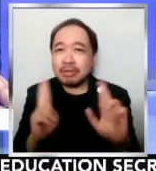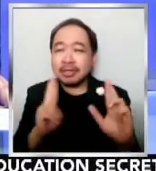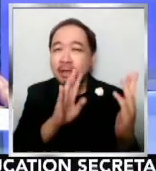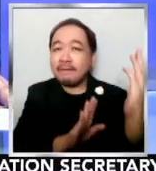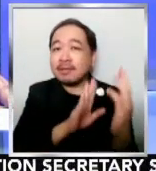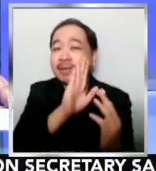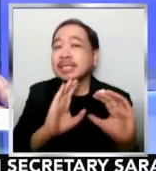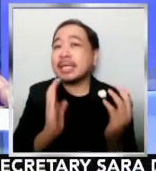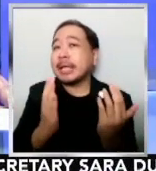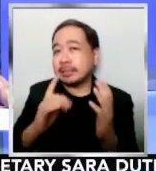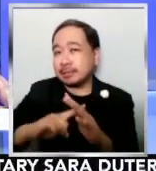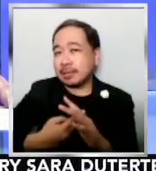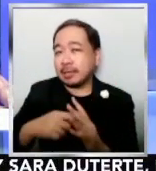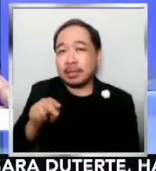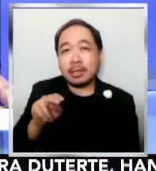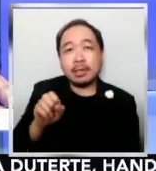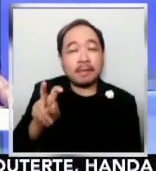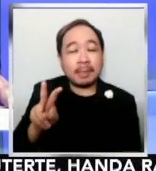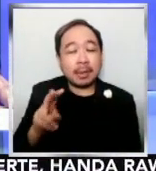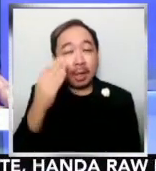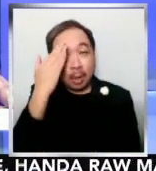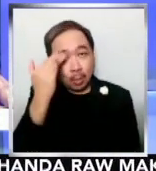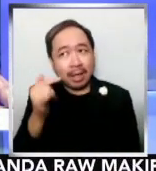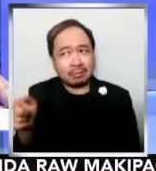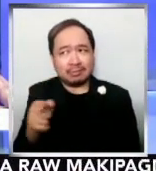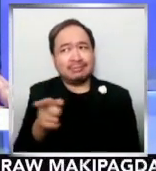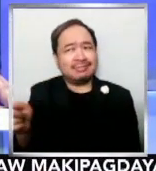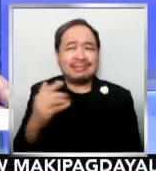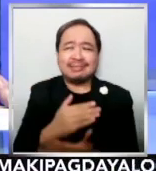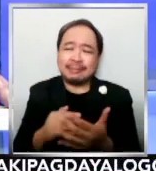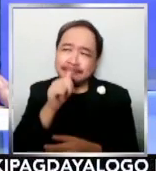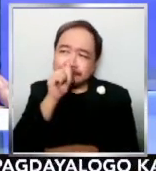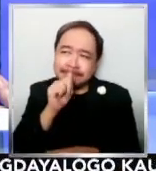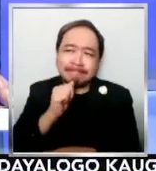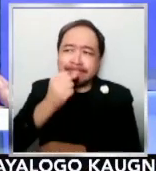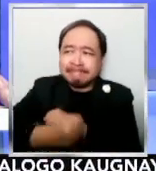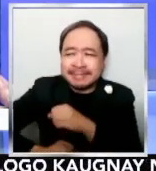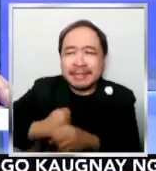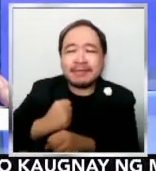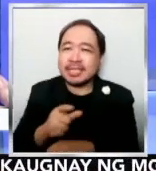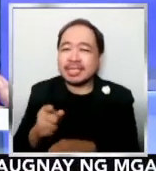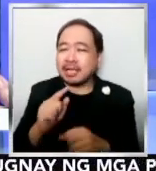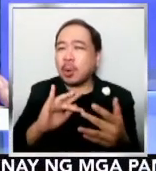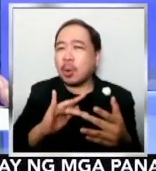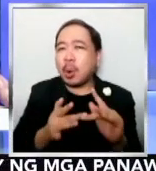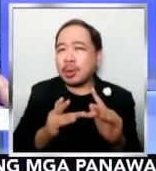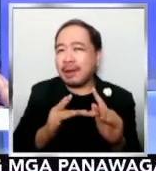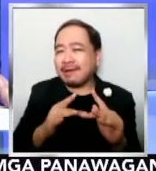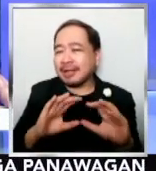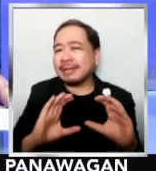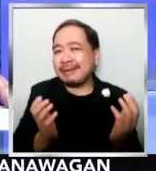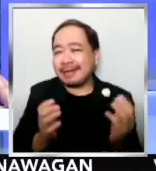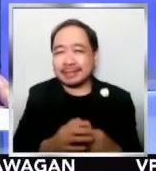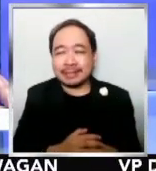Nobyembre. Hindi raw kasi biro para sa ilan ang hirap ng distance learning nitong pandemya. Sa kabila niyan, problema pa rin ng ilang